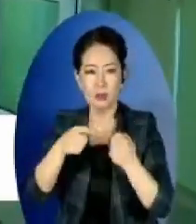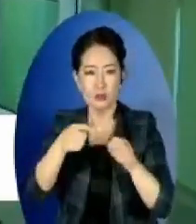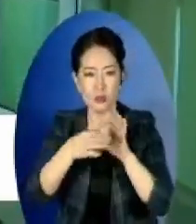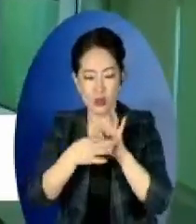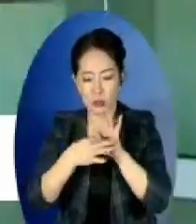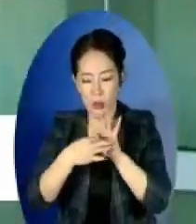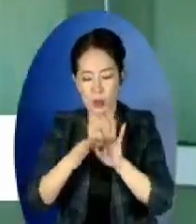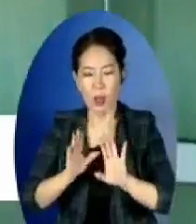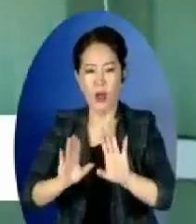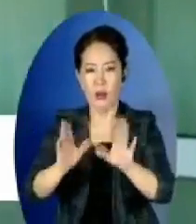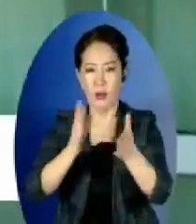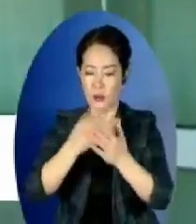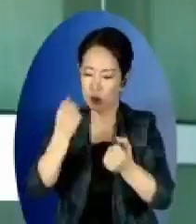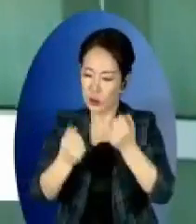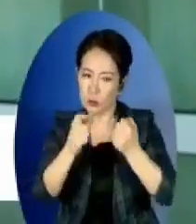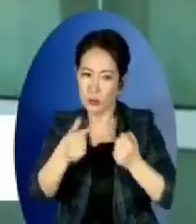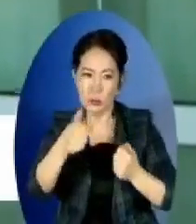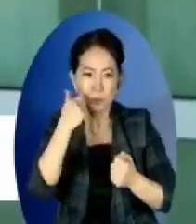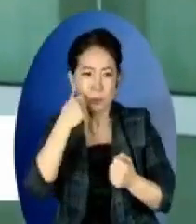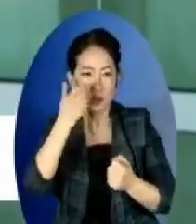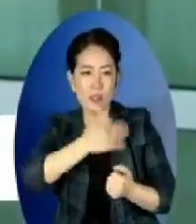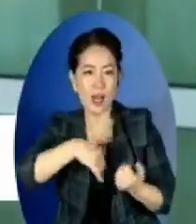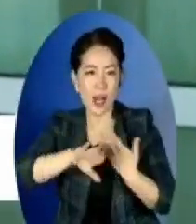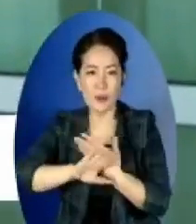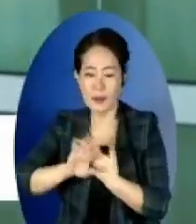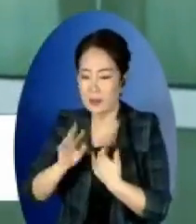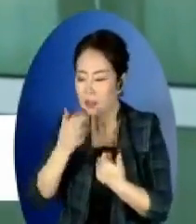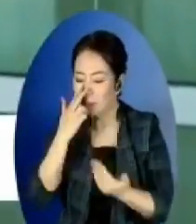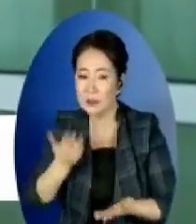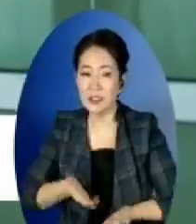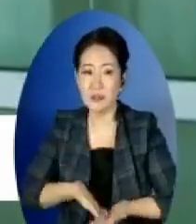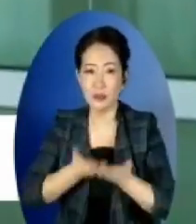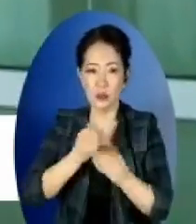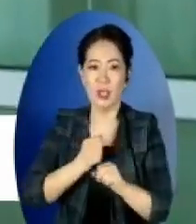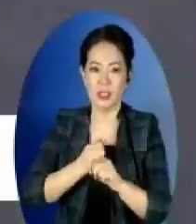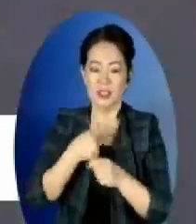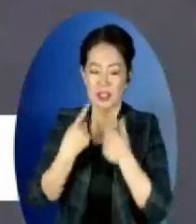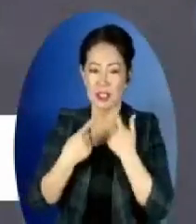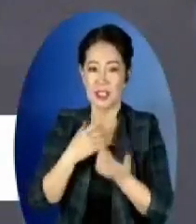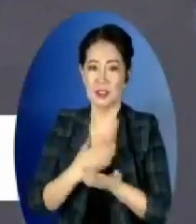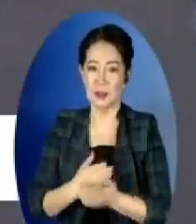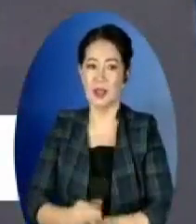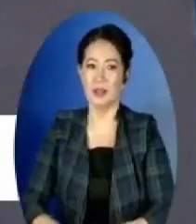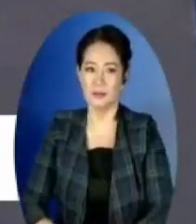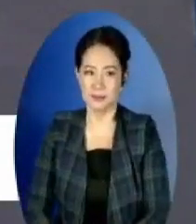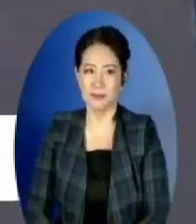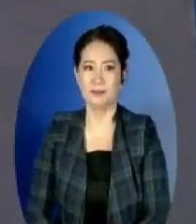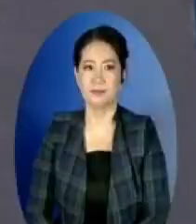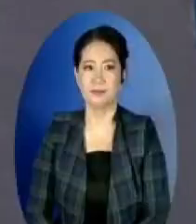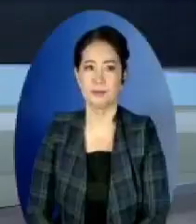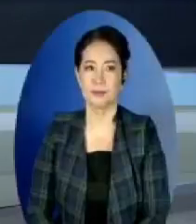тогтмол холбоотой байж жолооч нарын эрүүл мэнд аюулгүй байдалд дэмжлэг үзүүлэн ажиллана гэж үздэг юм а.